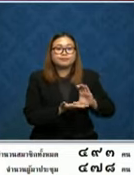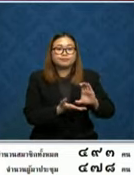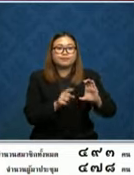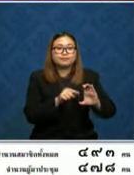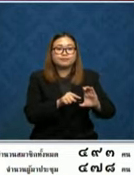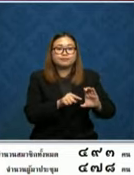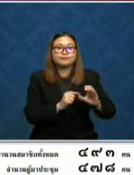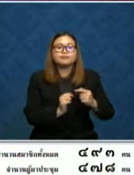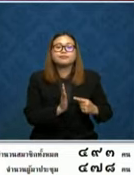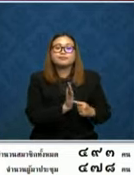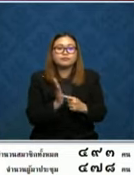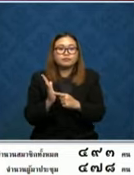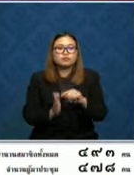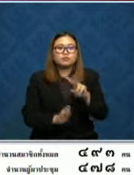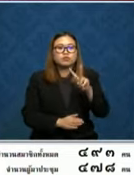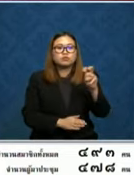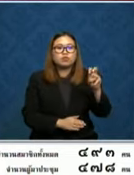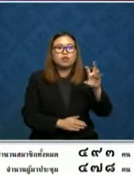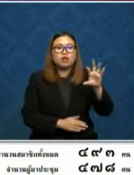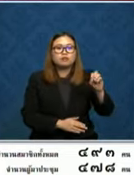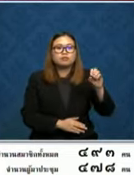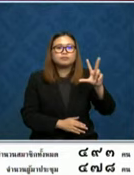ทั้งสิ้นอยู่ที่